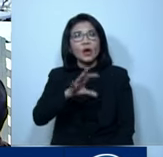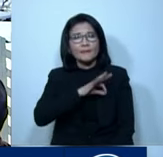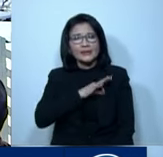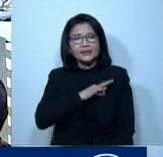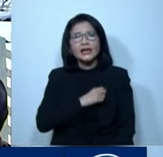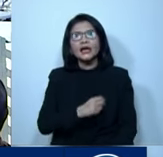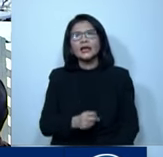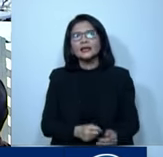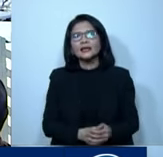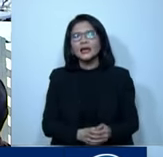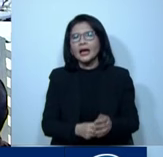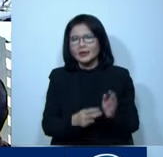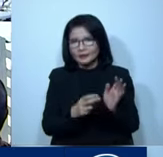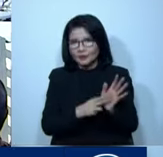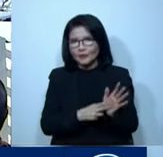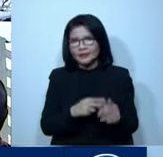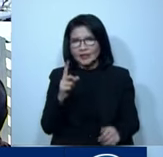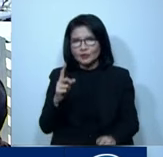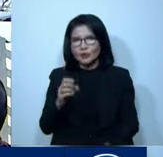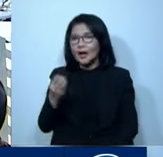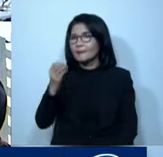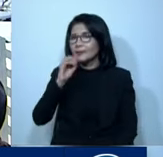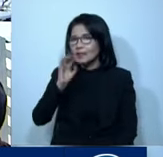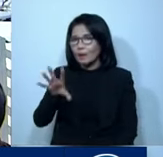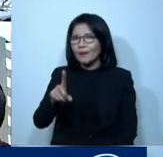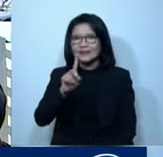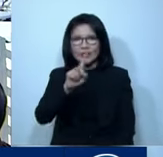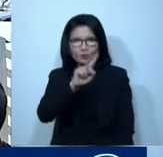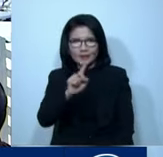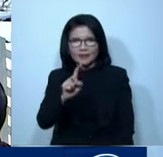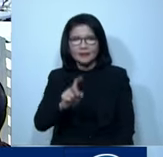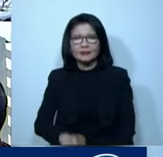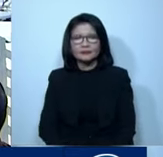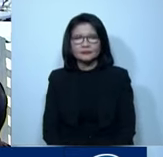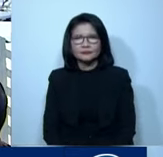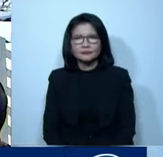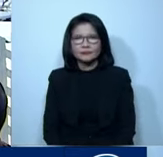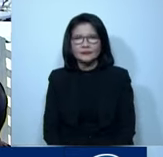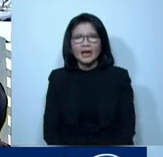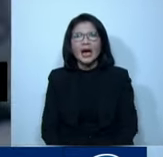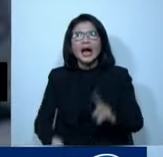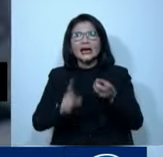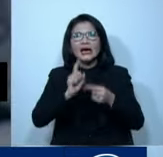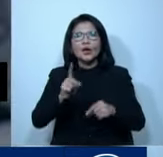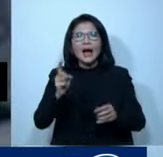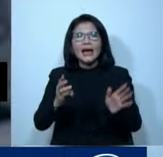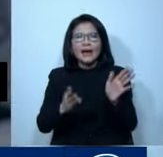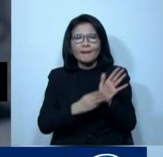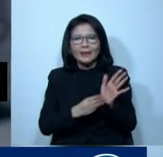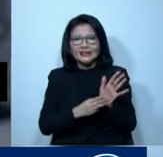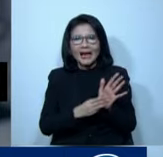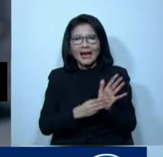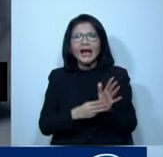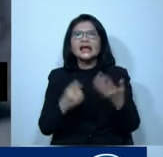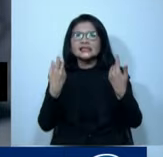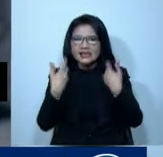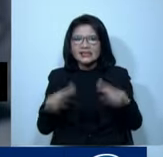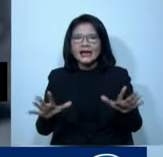urut untuk memberikan jawaban selama menit dimulai dari sekarang kalau ada masalah jangan